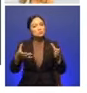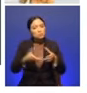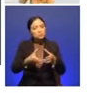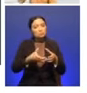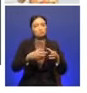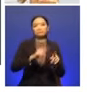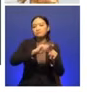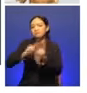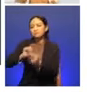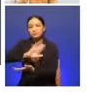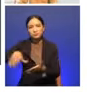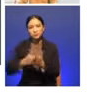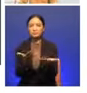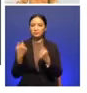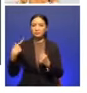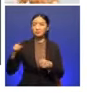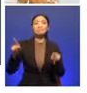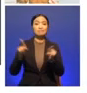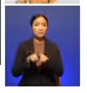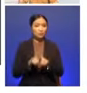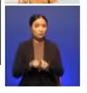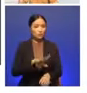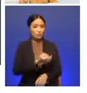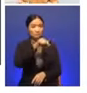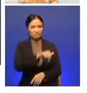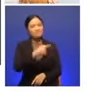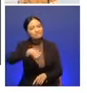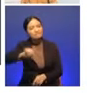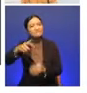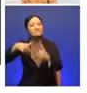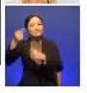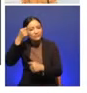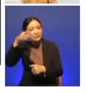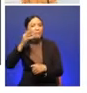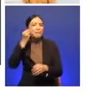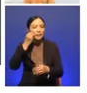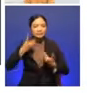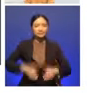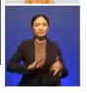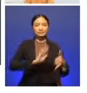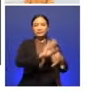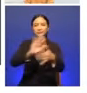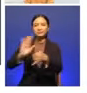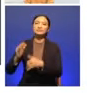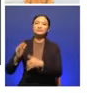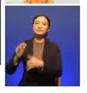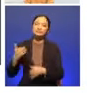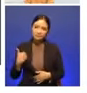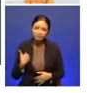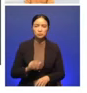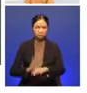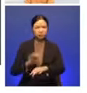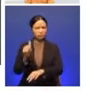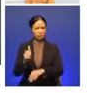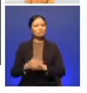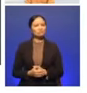ยที่ให้ออกไปจากเมืองหลวงกลับไปชุมชนนะครับกลับไปที่ภูมิภาคผมคิดว่ายังมีต้นทุนยังมีศักยภาพ